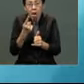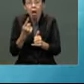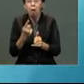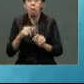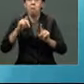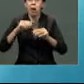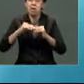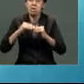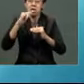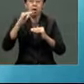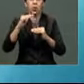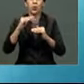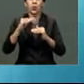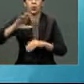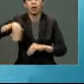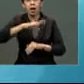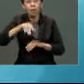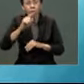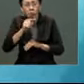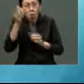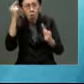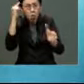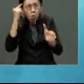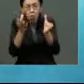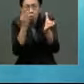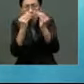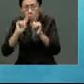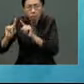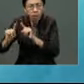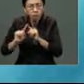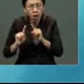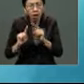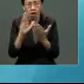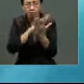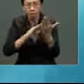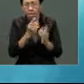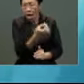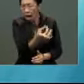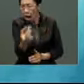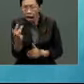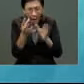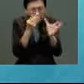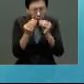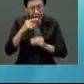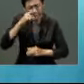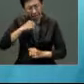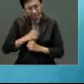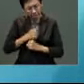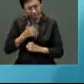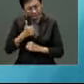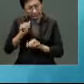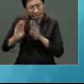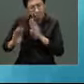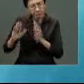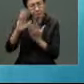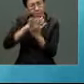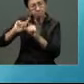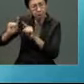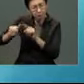นำเรียนว่านี่คือสิ่งที่เราต้องรู้สถานการณ์โลกว่าเราในประเทศเราทำได้ดีอย่างไรเทียบกับต่างประเท